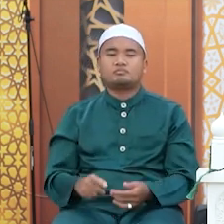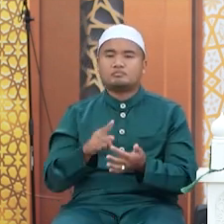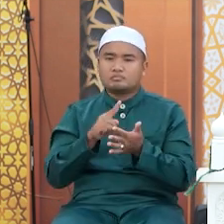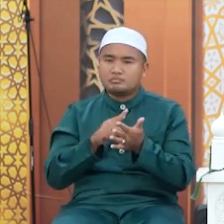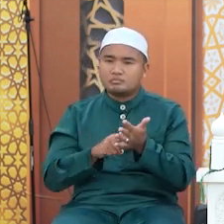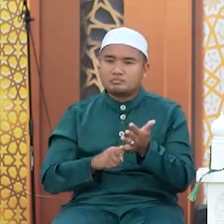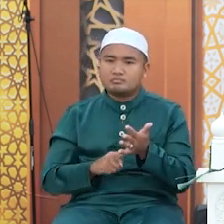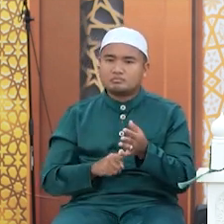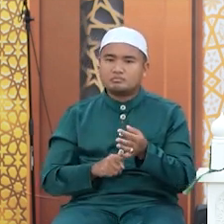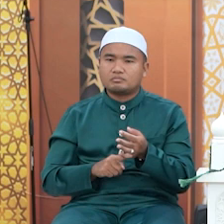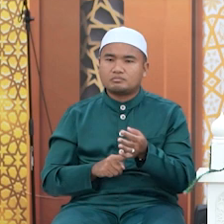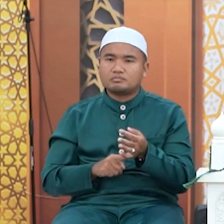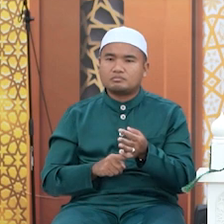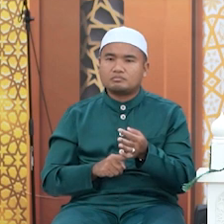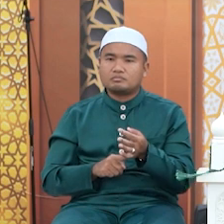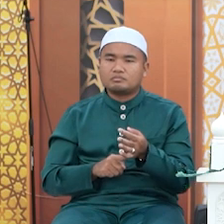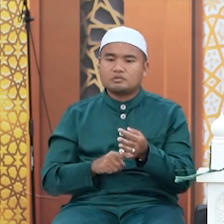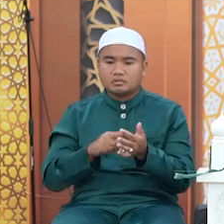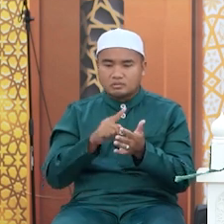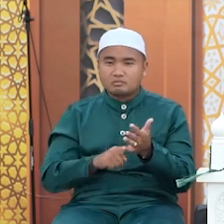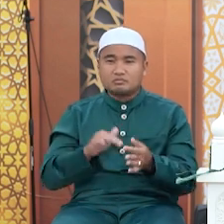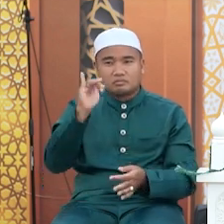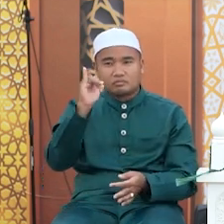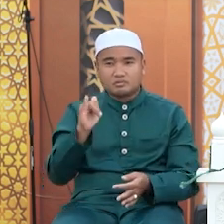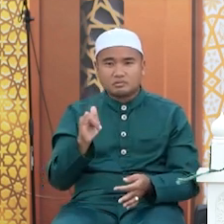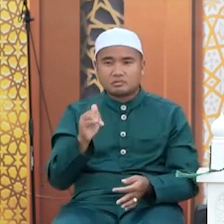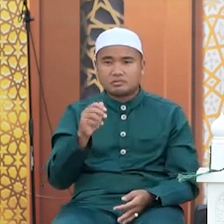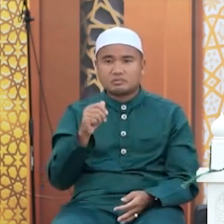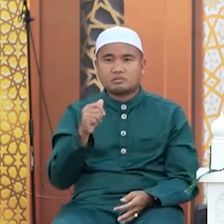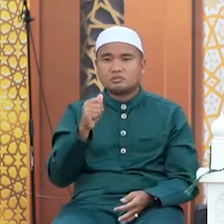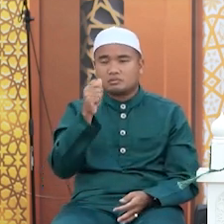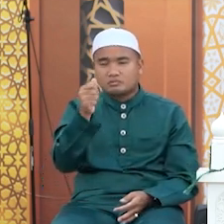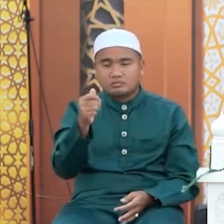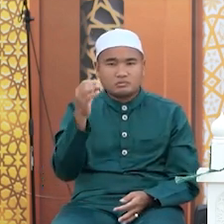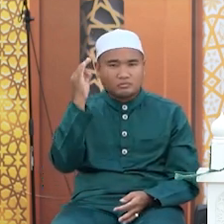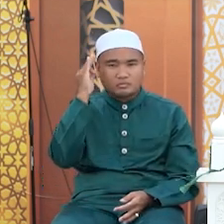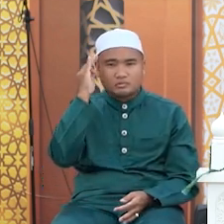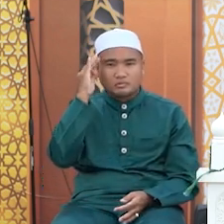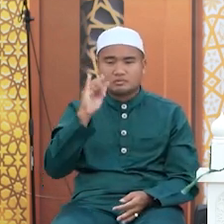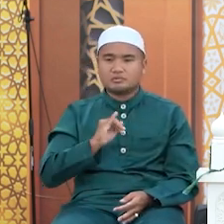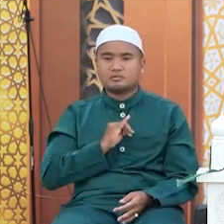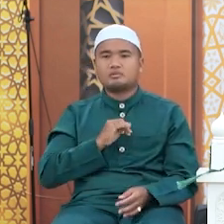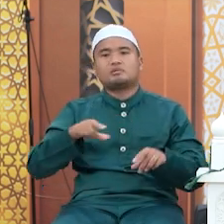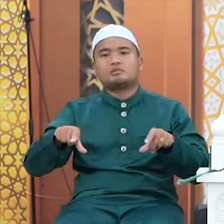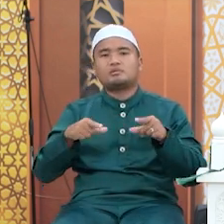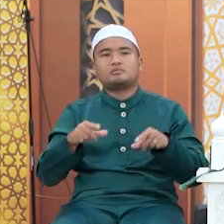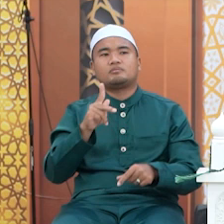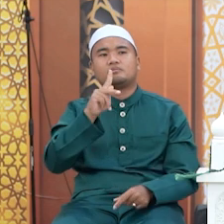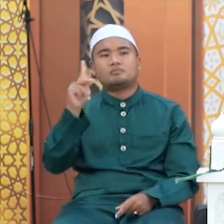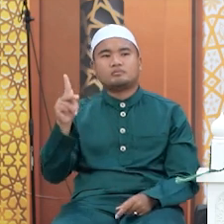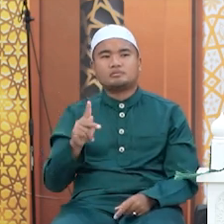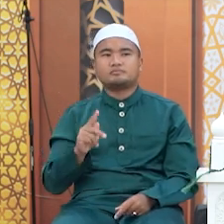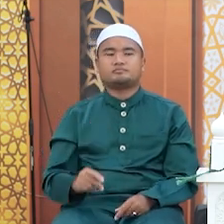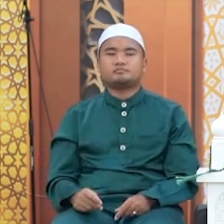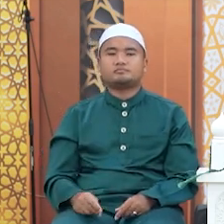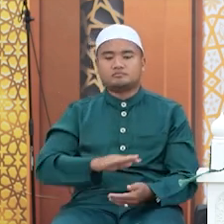apa sangkaan kamu yang akan aku lakukan terhadap kamu? Semua